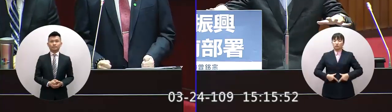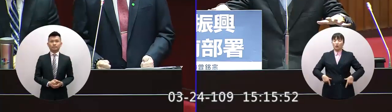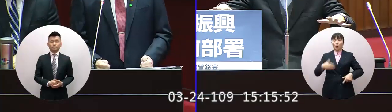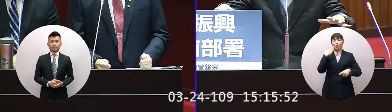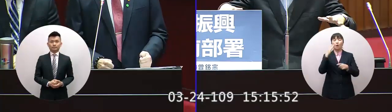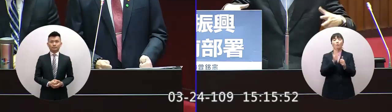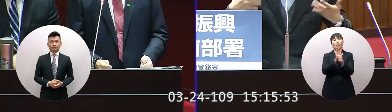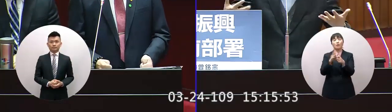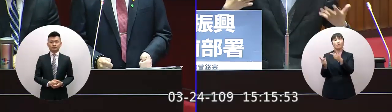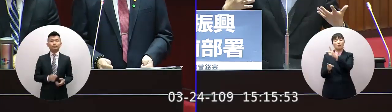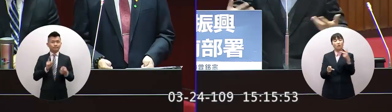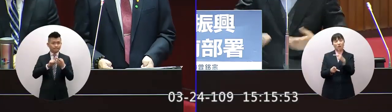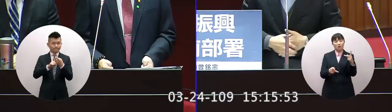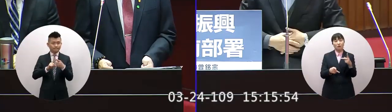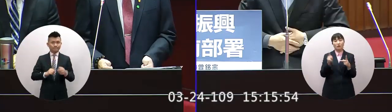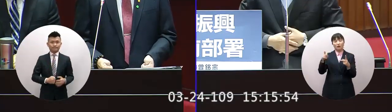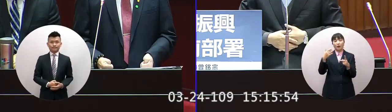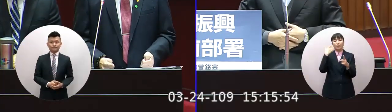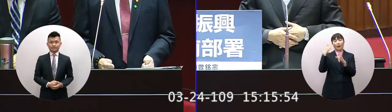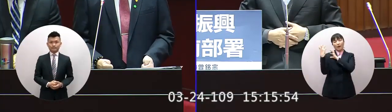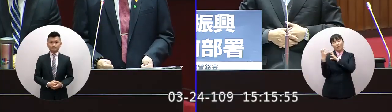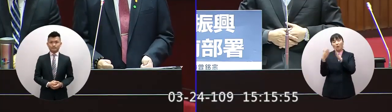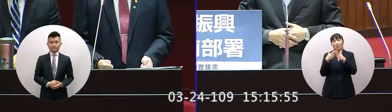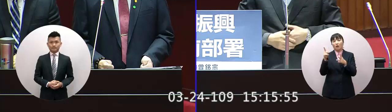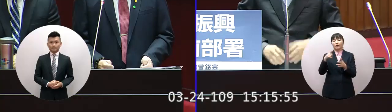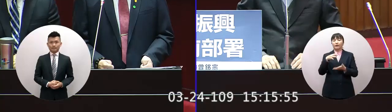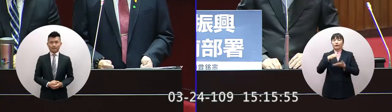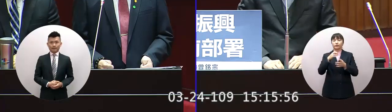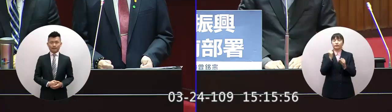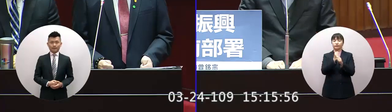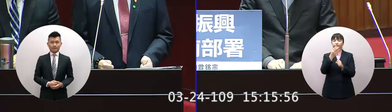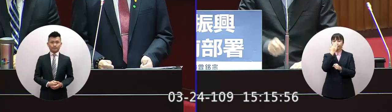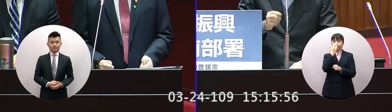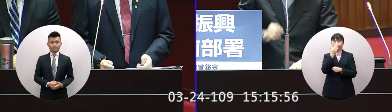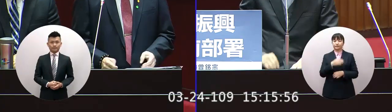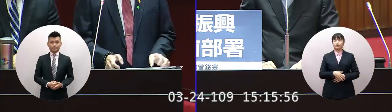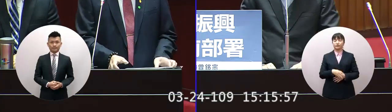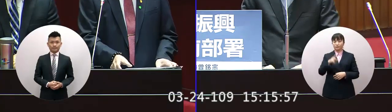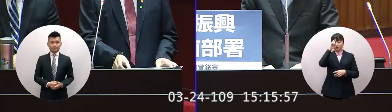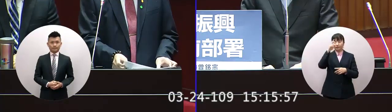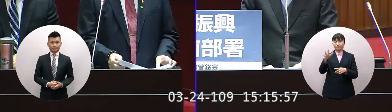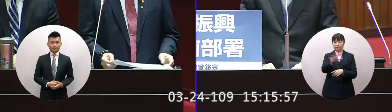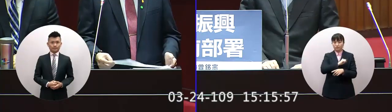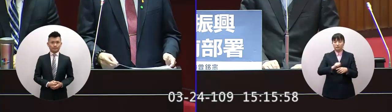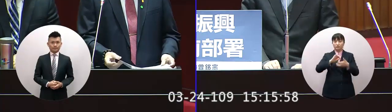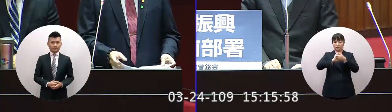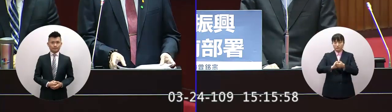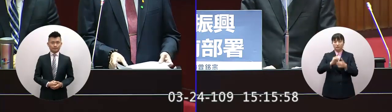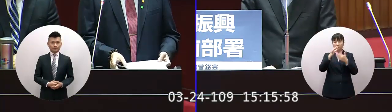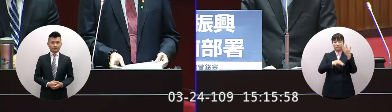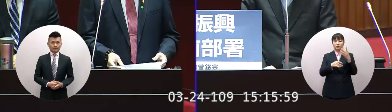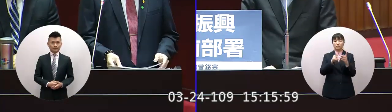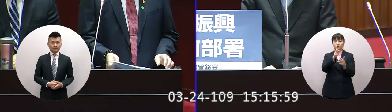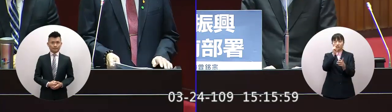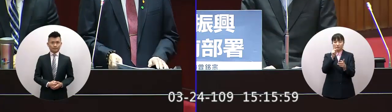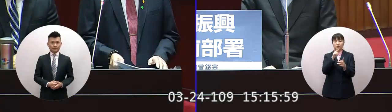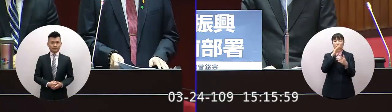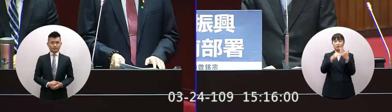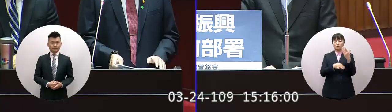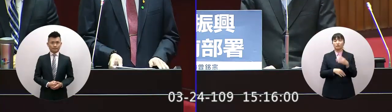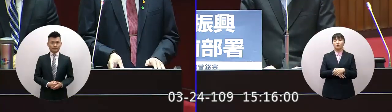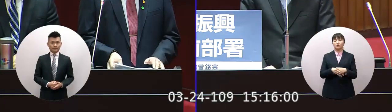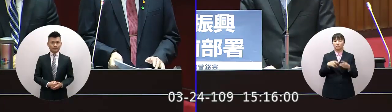你纾困之后，他要有责任，他哪敢做？ 是， 所以希望全面订纾困贷款的免责条